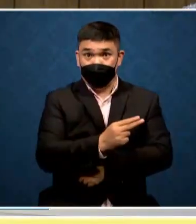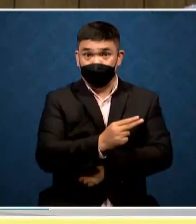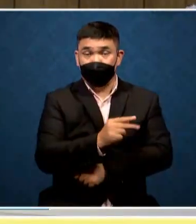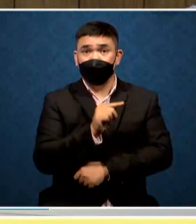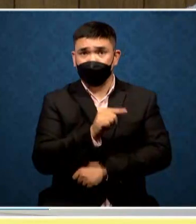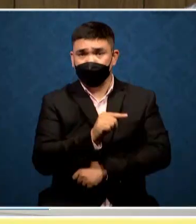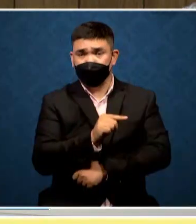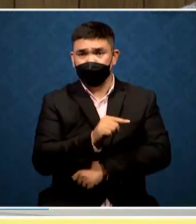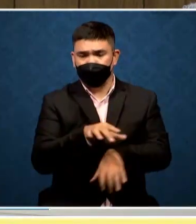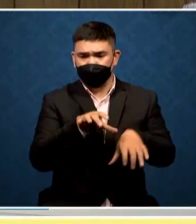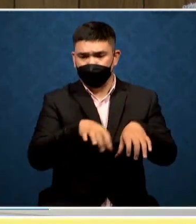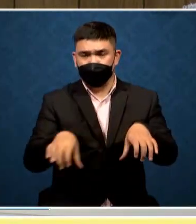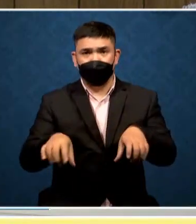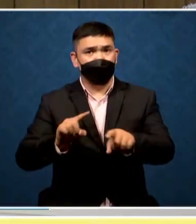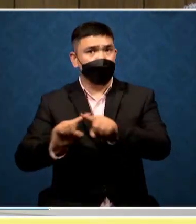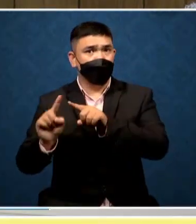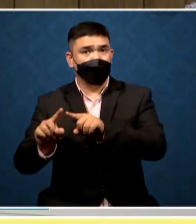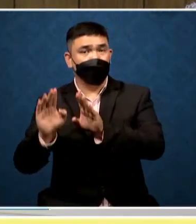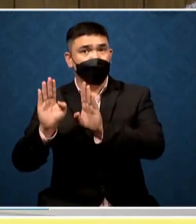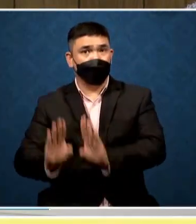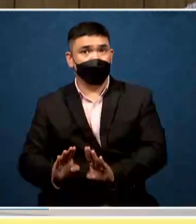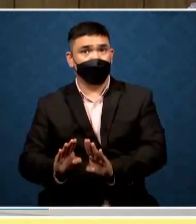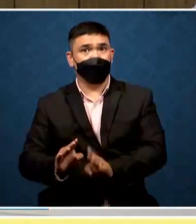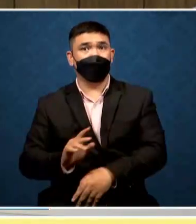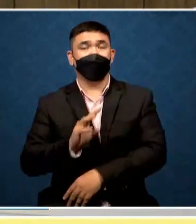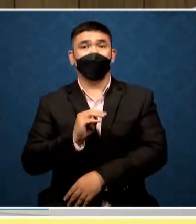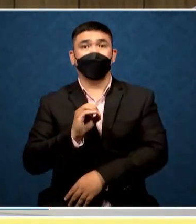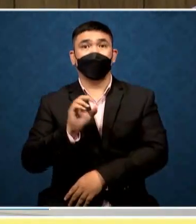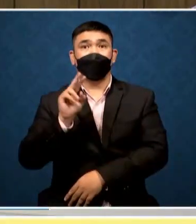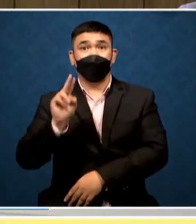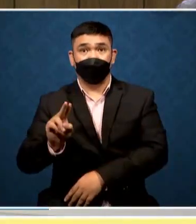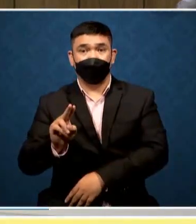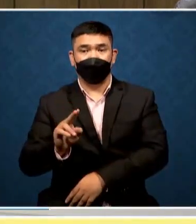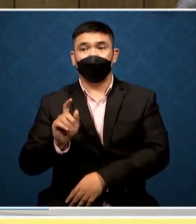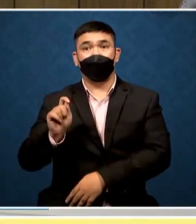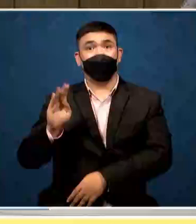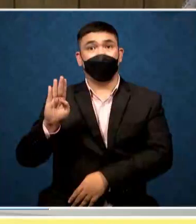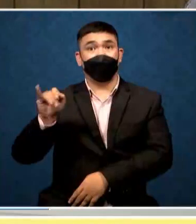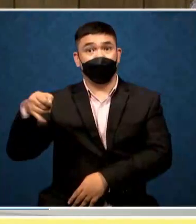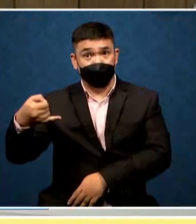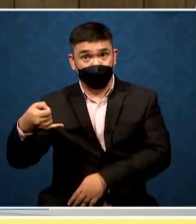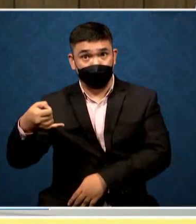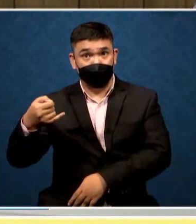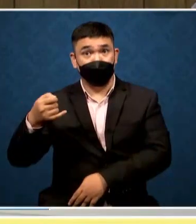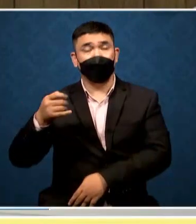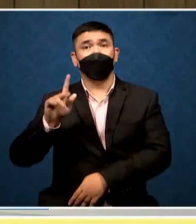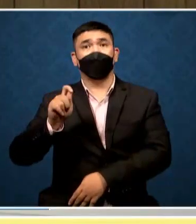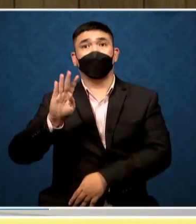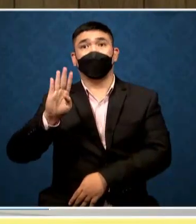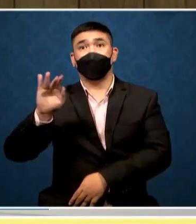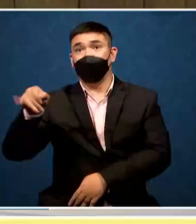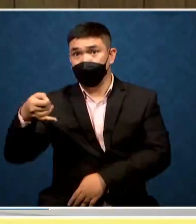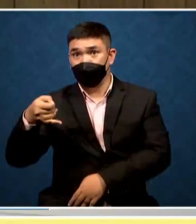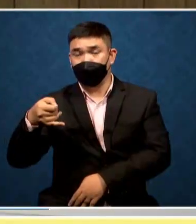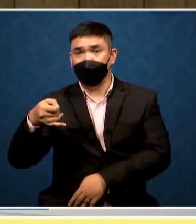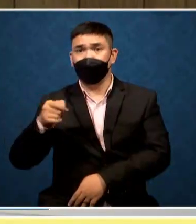ที่อยู่ในพื้นที่ต่างๆนะครับทำ MOU กับอบจ.ครับแล้วอบจ.เนี่ยก็จะเป็น